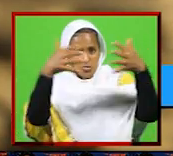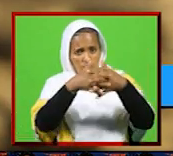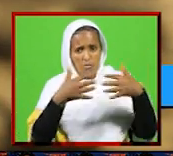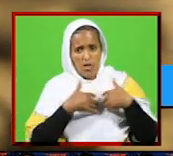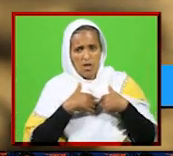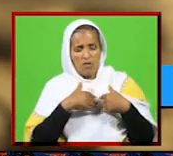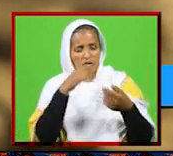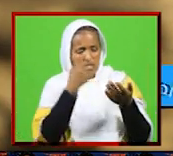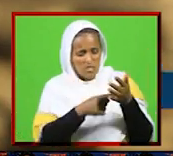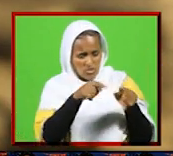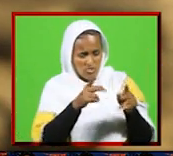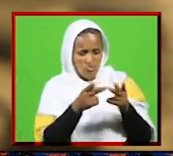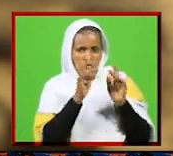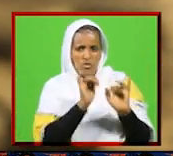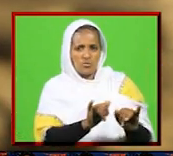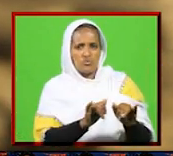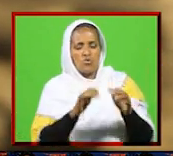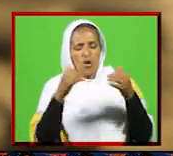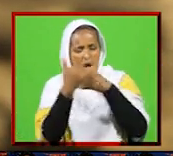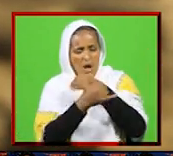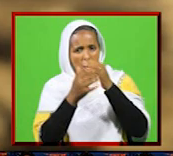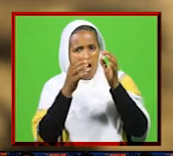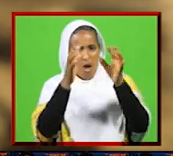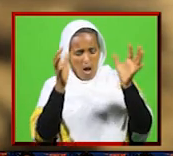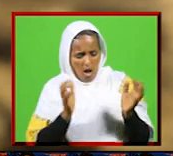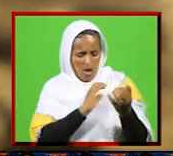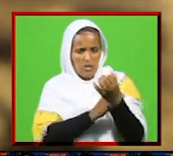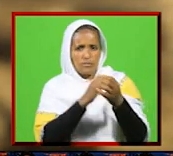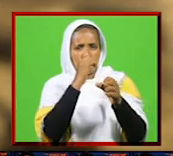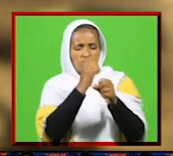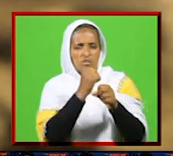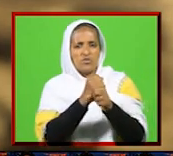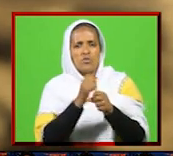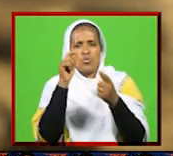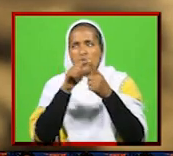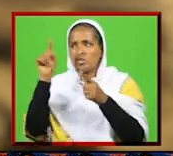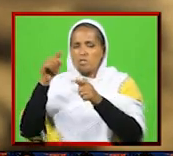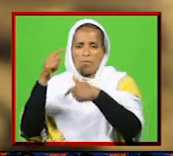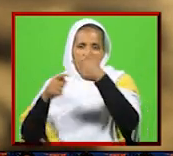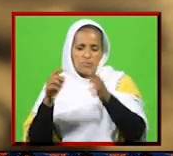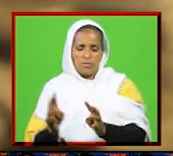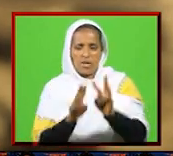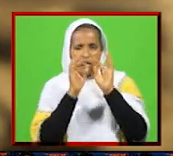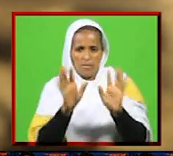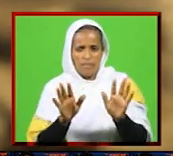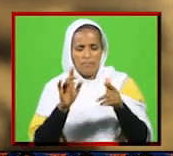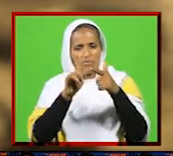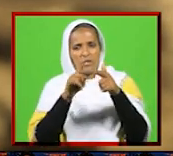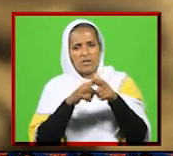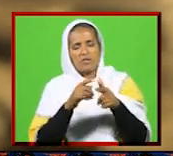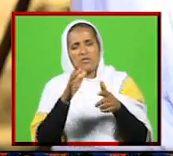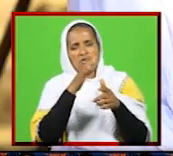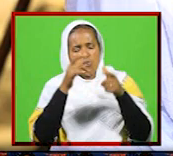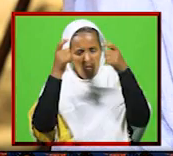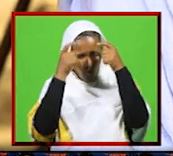ቢሆን አገሬው ቢተባበረኝ ከዚች አለቅም። እች እንደ አቅማ ቤቷን ሰርቻ ዝች አለቅም። ምንም ወደዚያ የምሄድበት